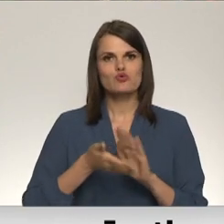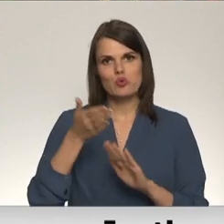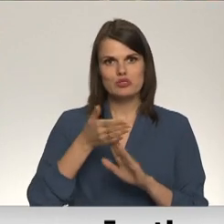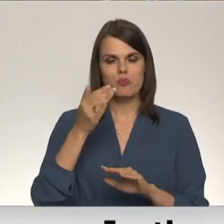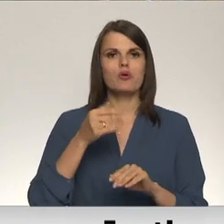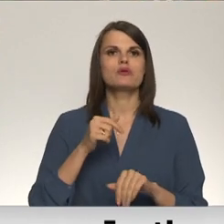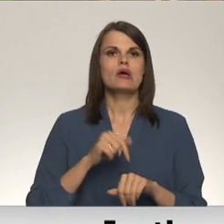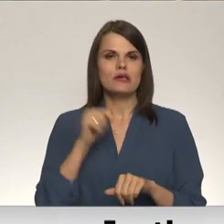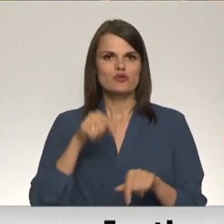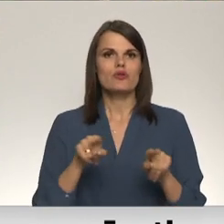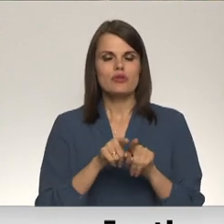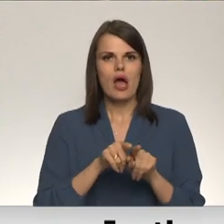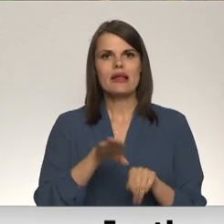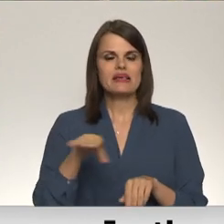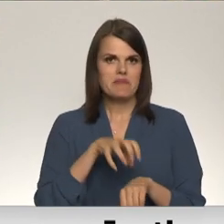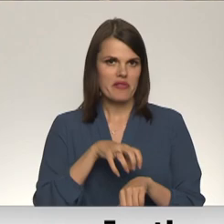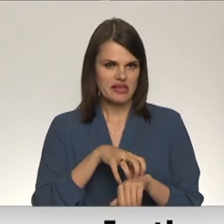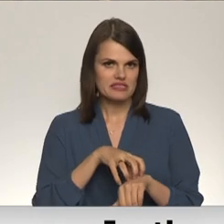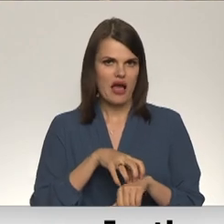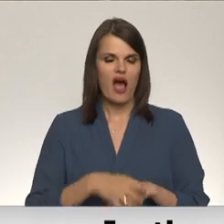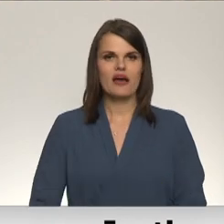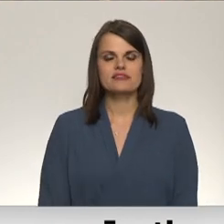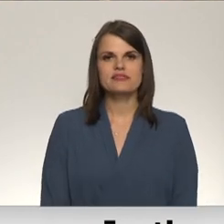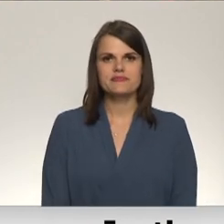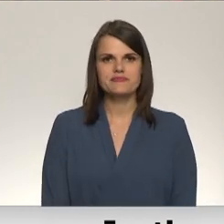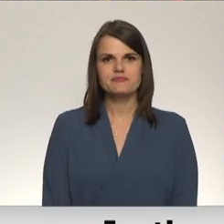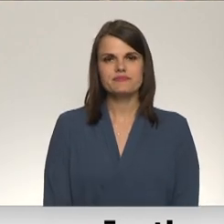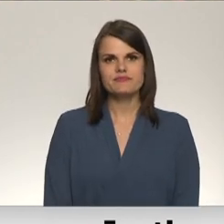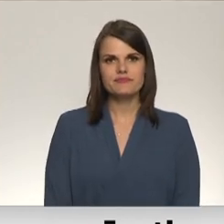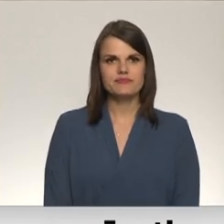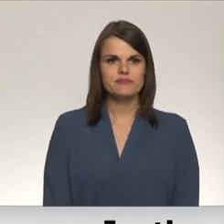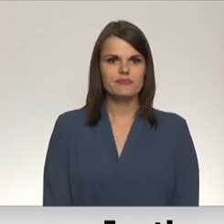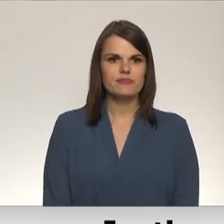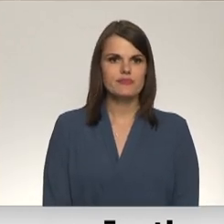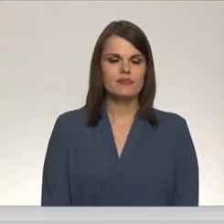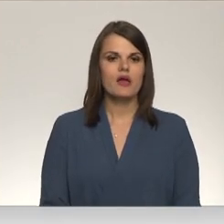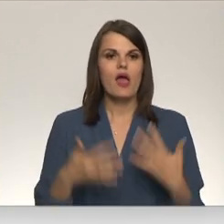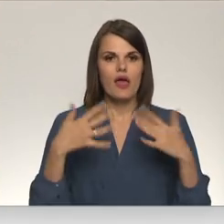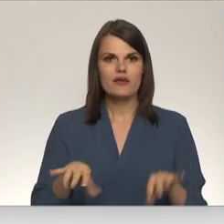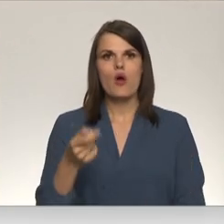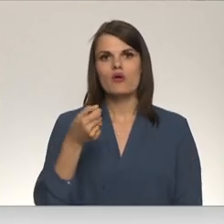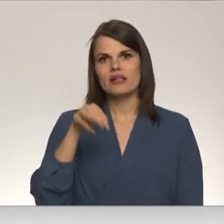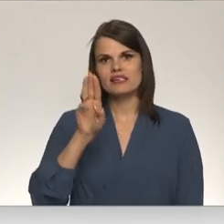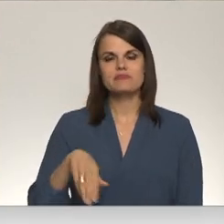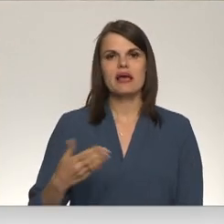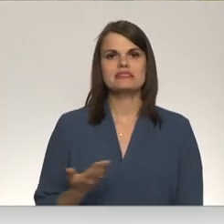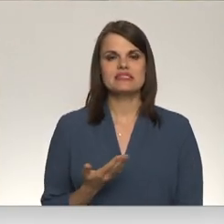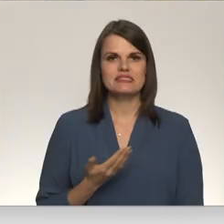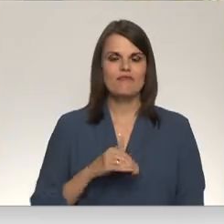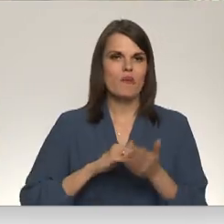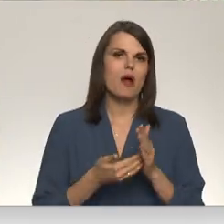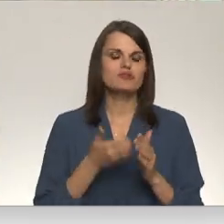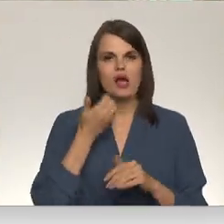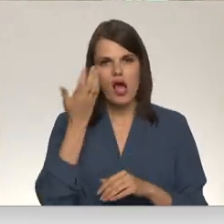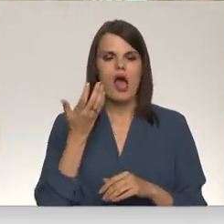pacientiem tuvākie ģimenes ārsti. Un plašāk Vītis Ānstrates sižetā. Jau gandrīz mēnesi dzīvojam apstākļos,